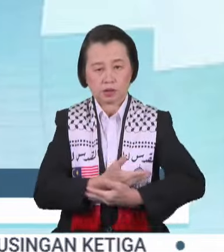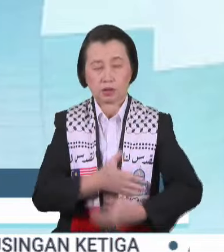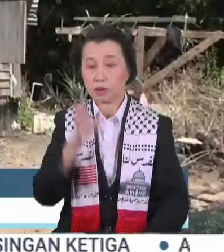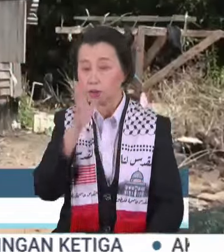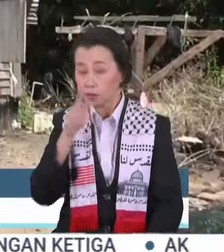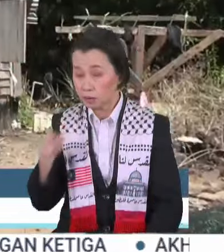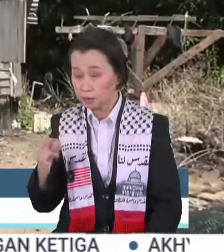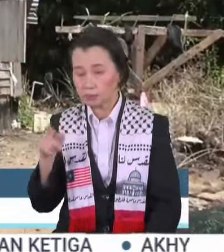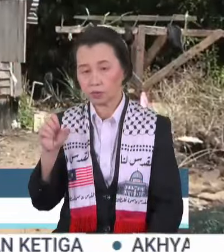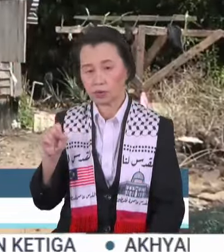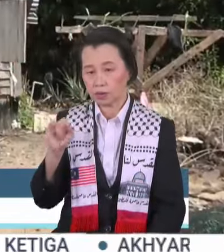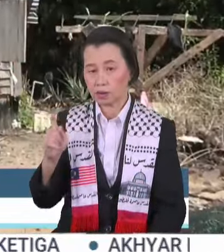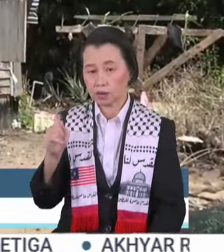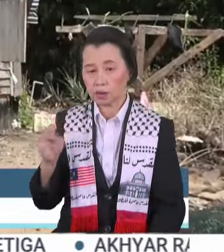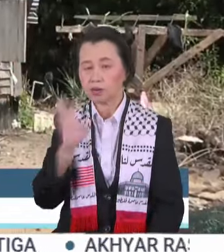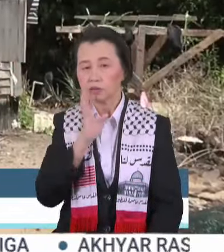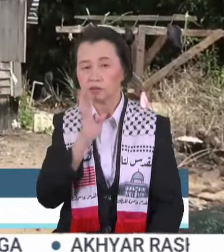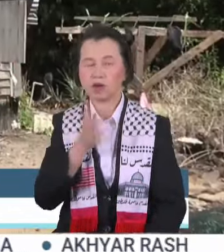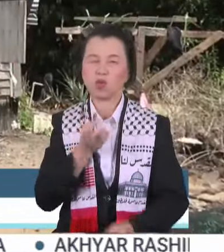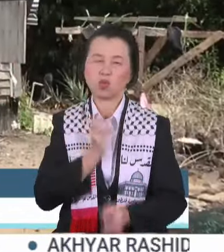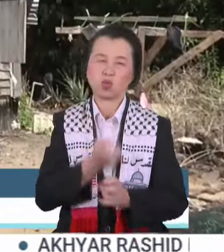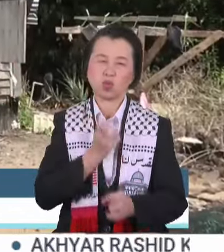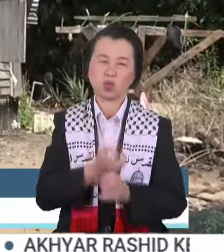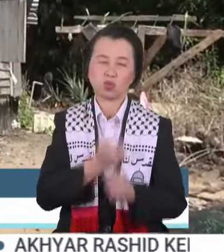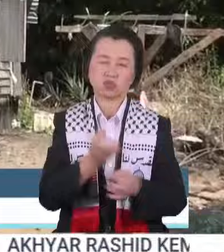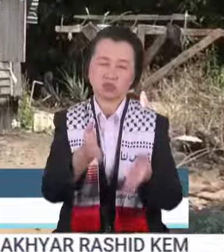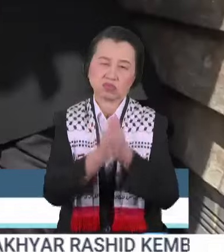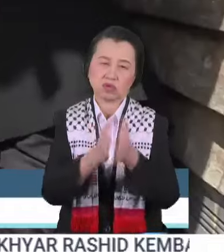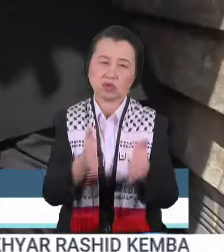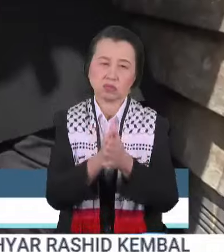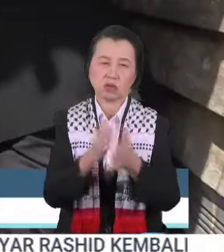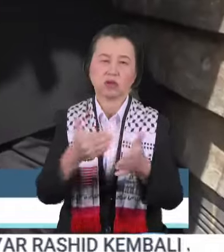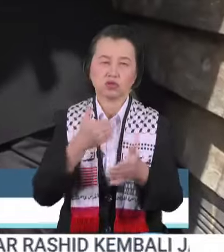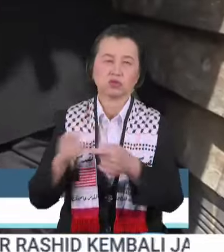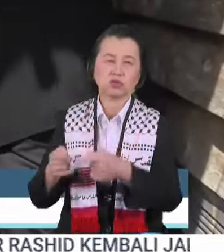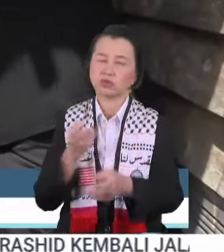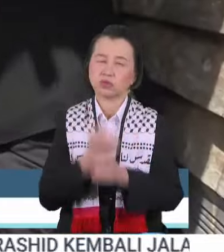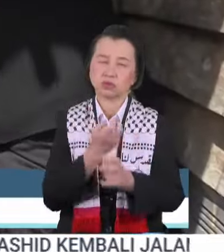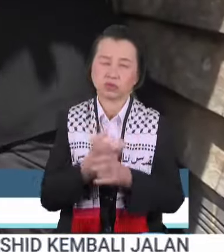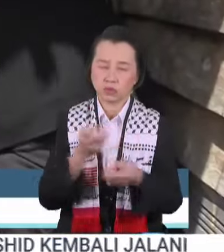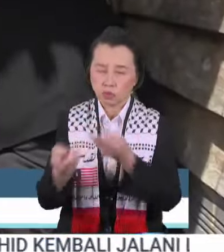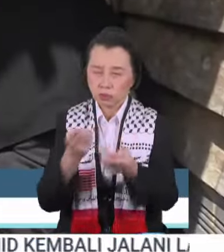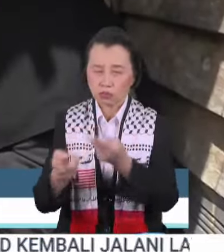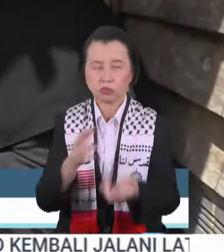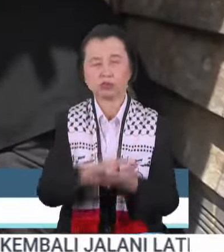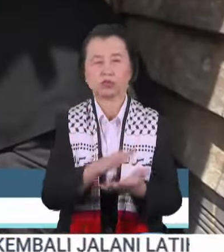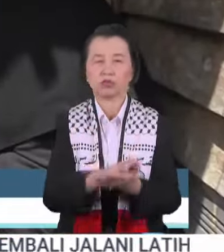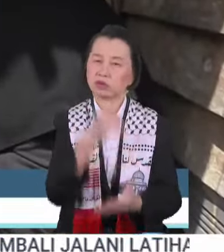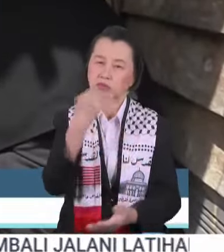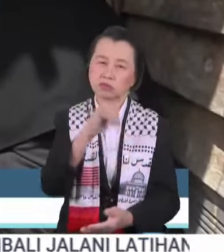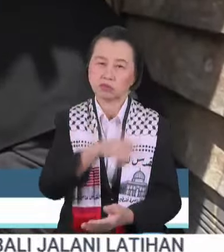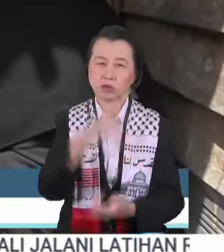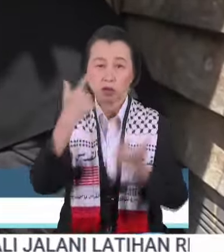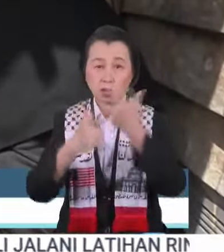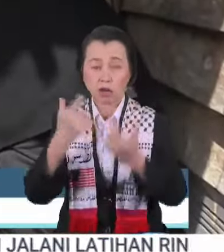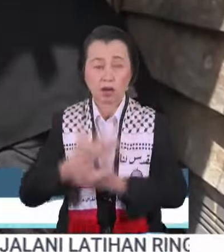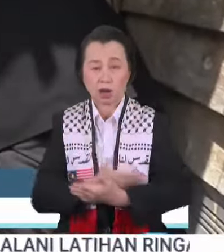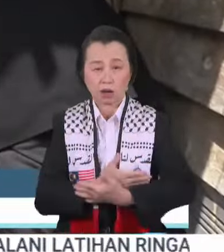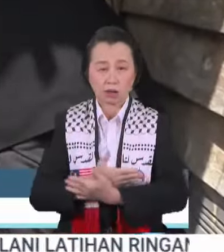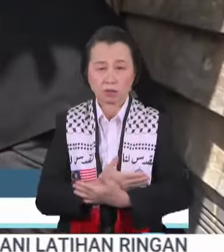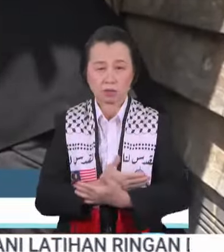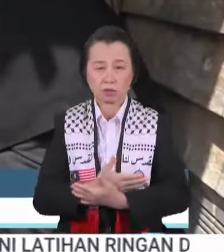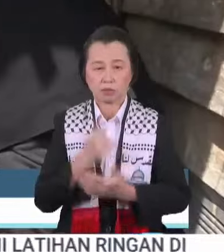ibu Siti Zuraika Ashikin Adam, kesukaran menguruskan permohonan sebelum ini menyukarkan urusan persekolahan dan rawatan